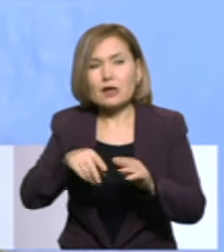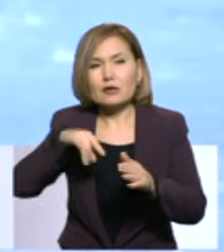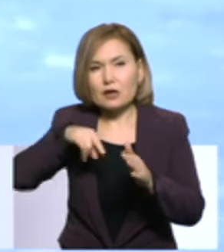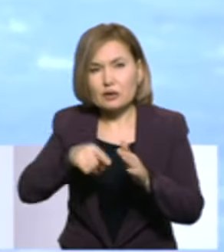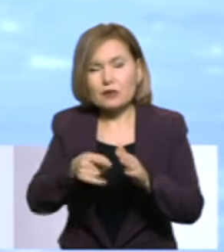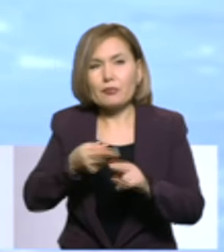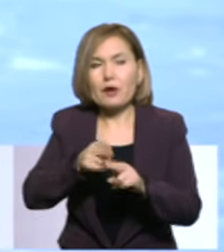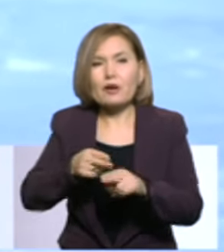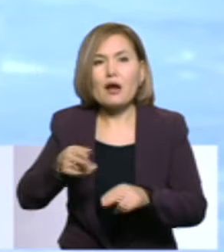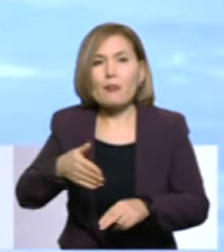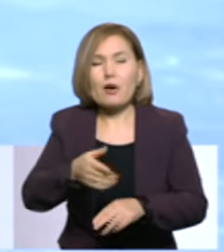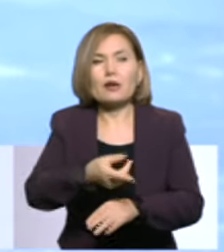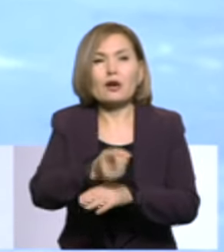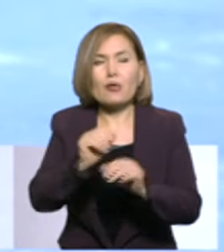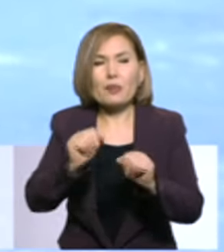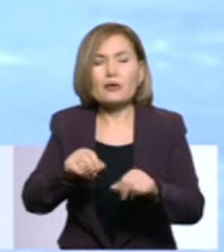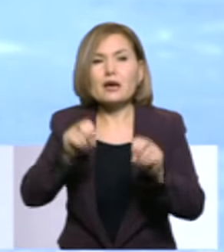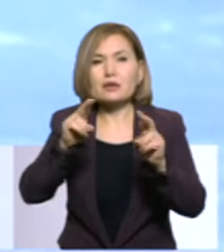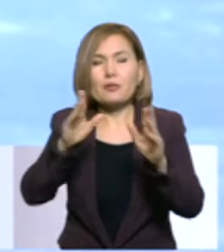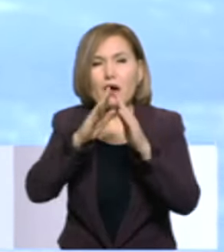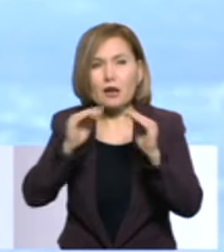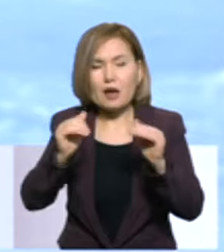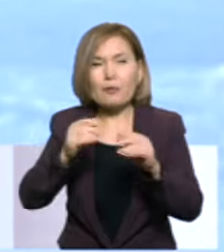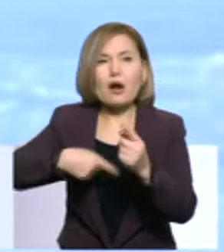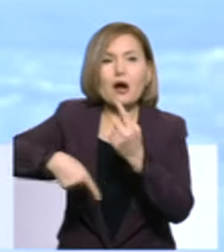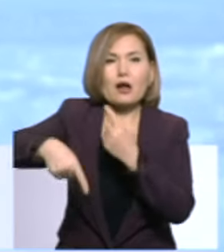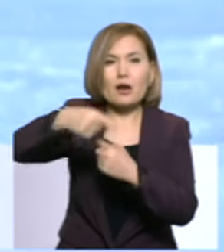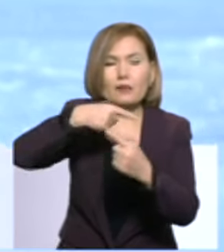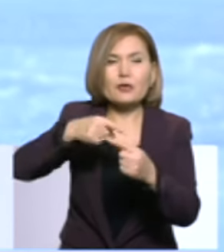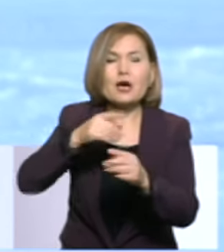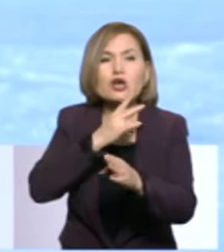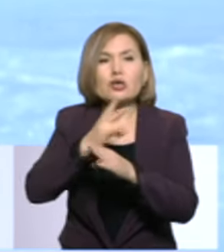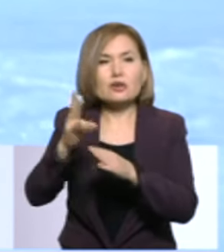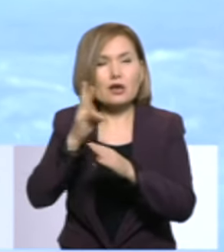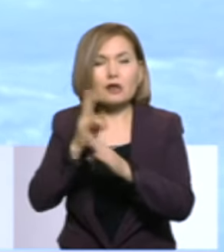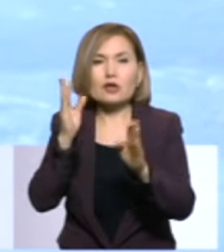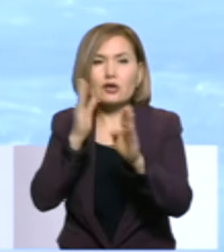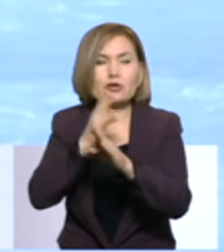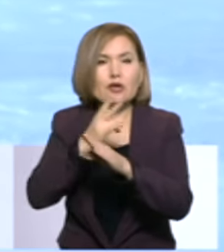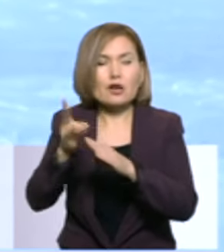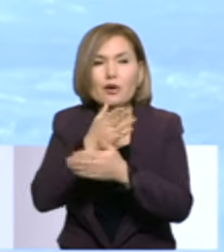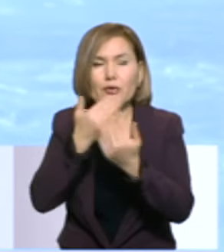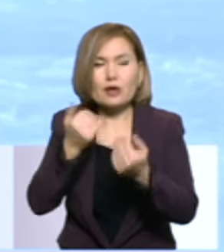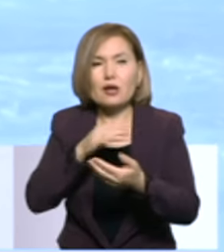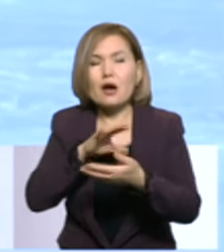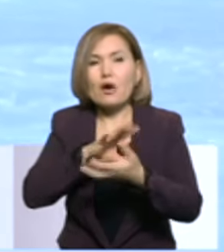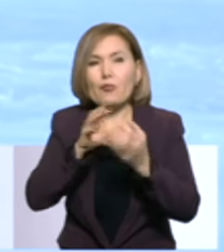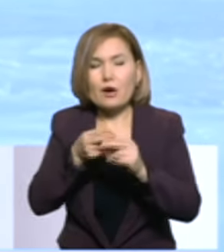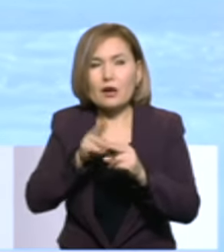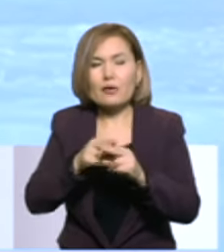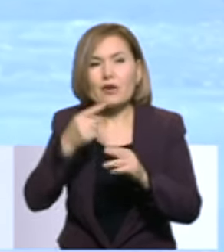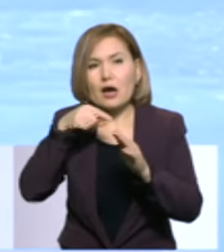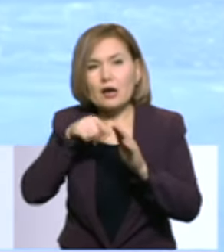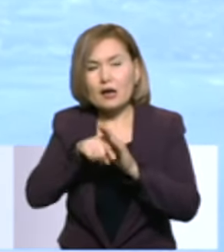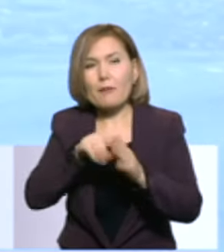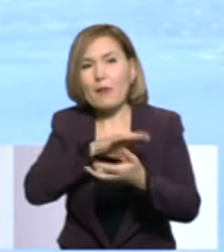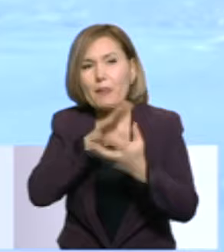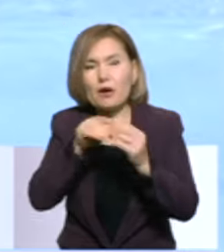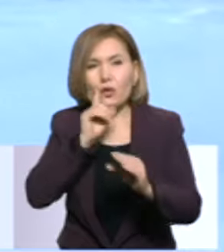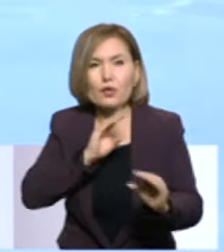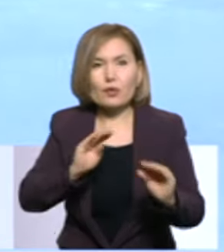болады. Мұндай арнайы шатырлардың қоршаған ортаға еш зияны жоқ. Ішінде барлығы газбен